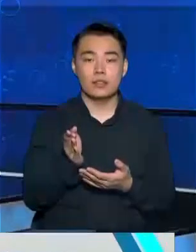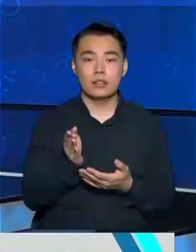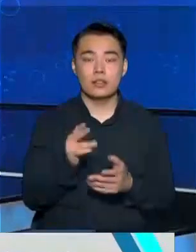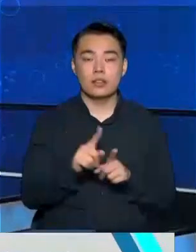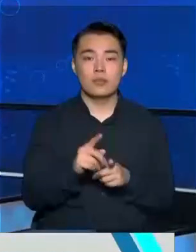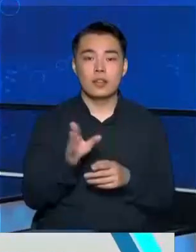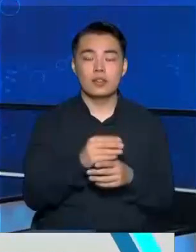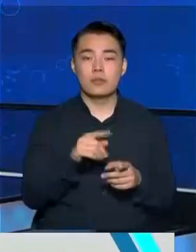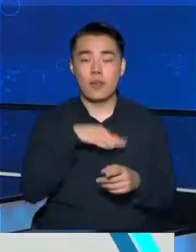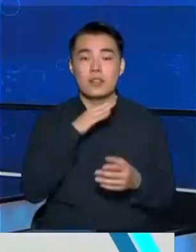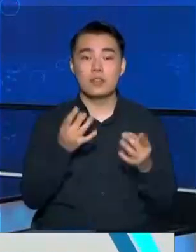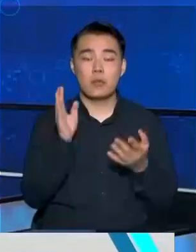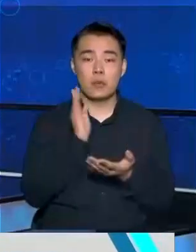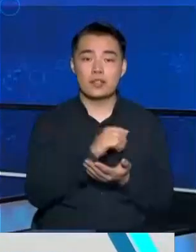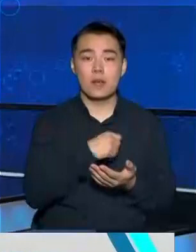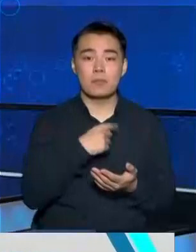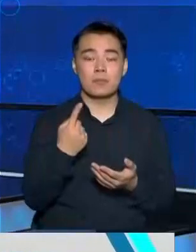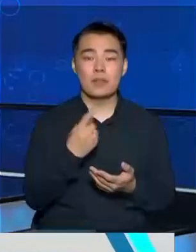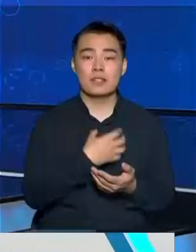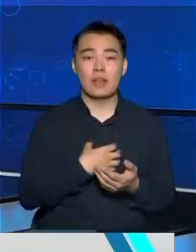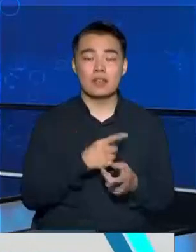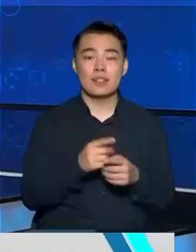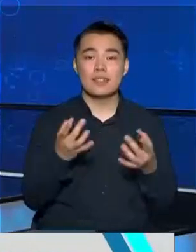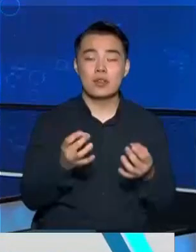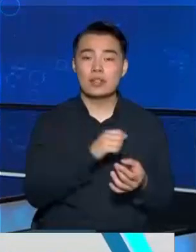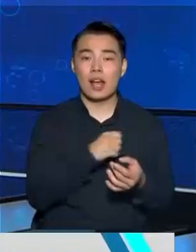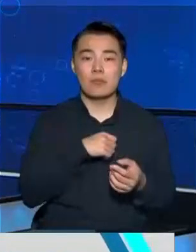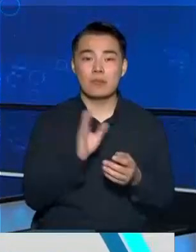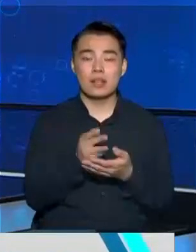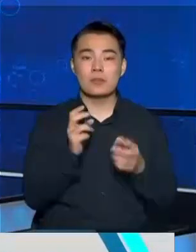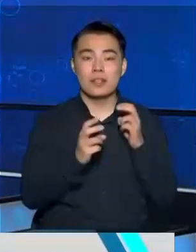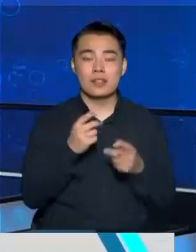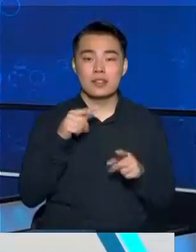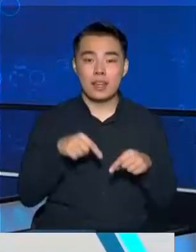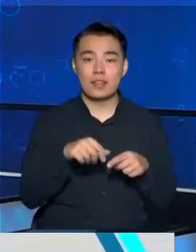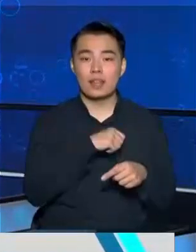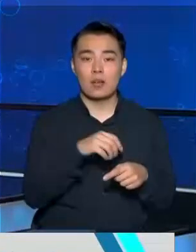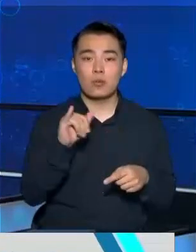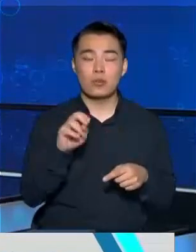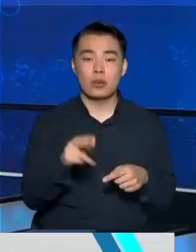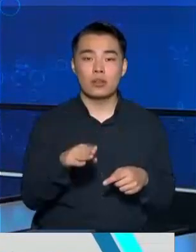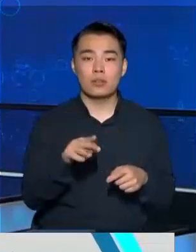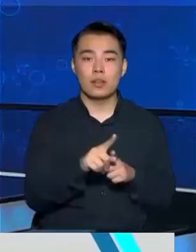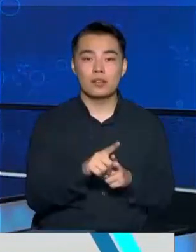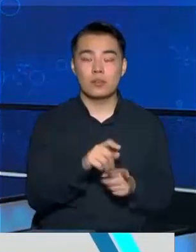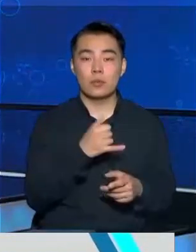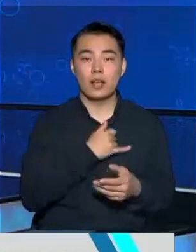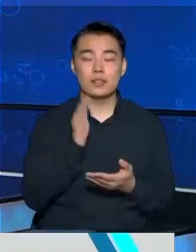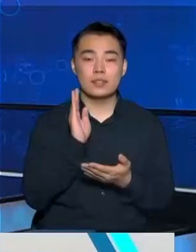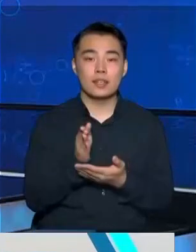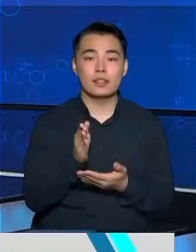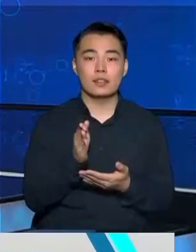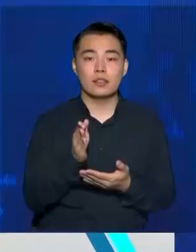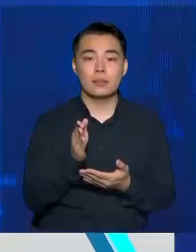достаточное сырье. В первую очередь это сырье, которое производится здесь. С учетом того, что у нас